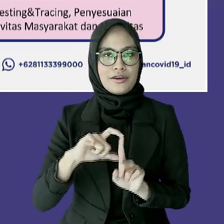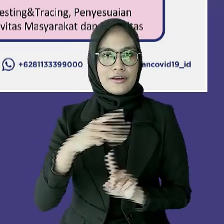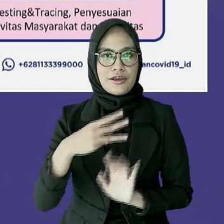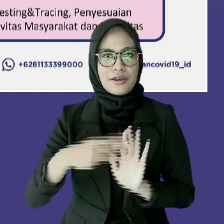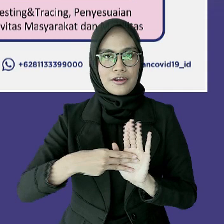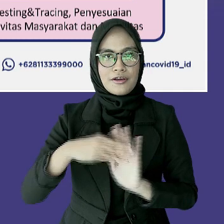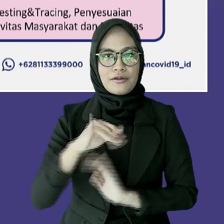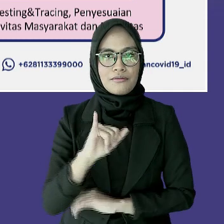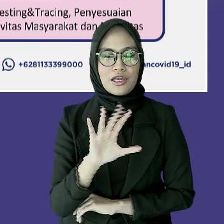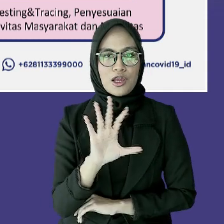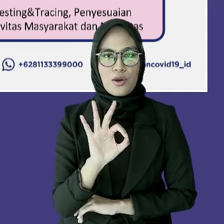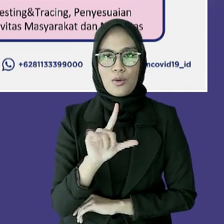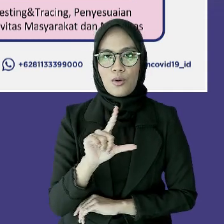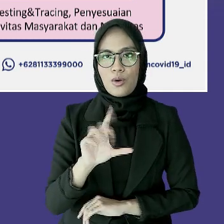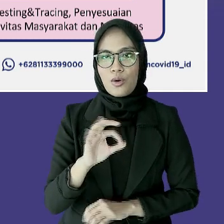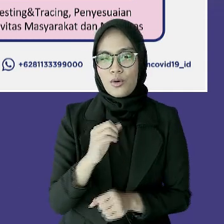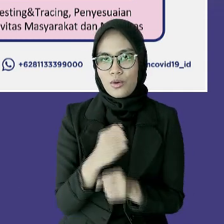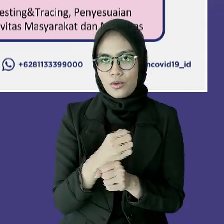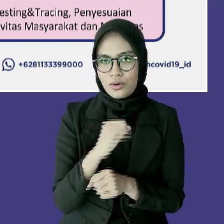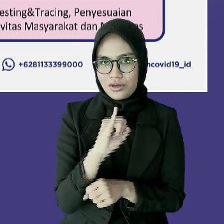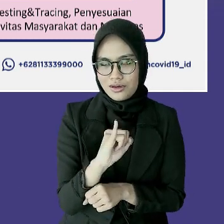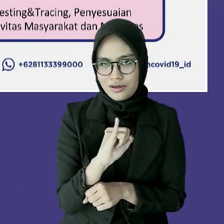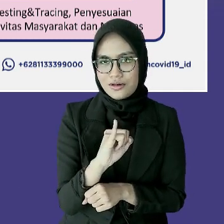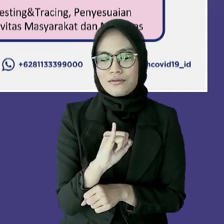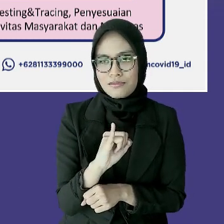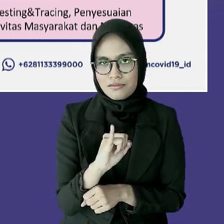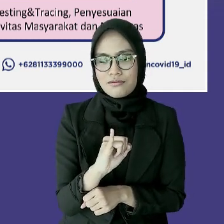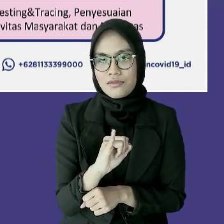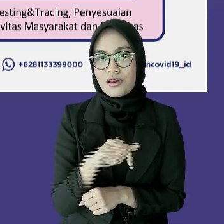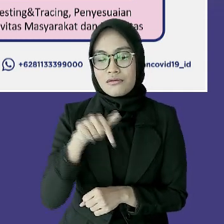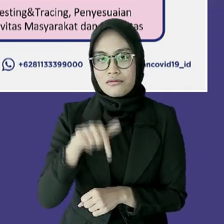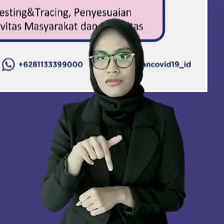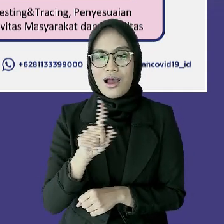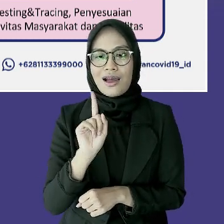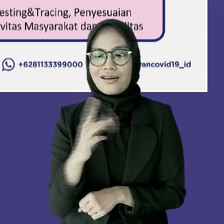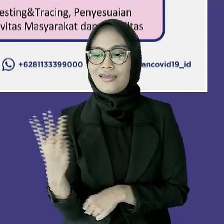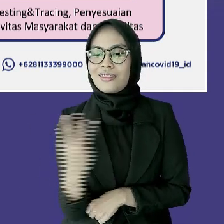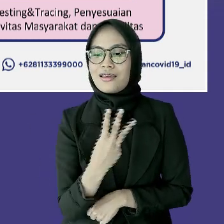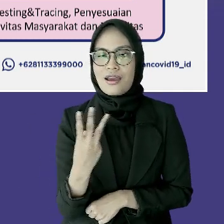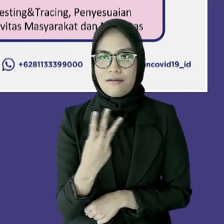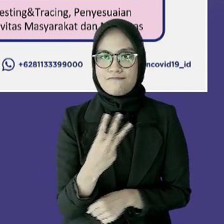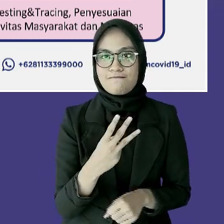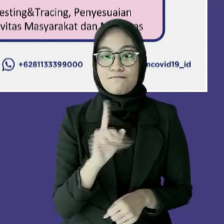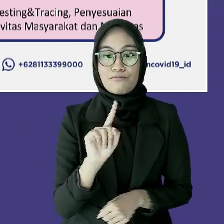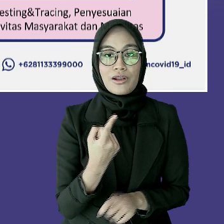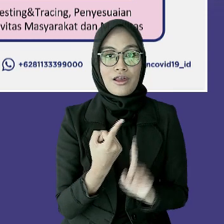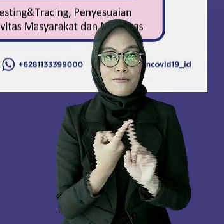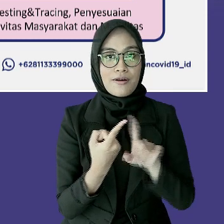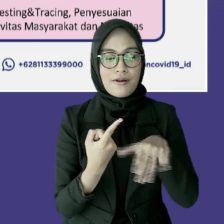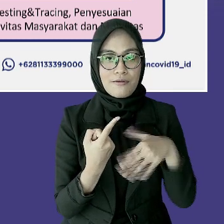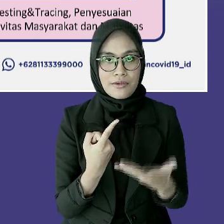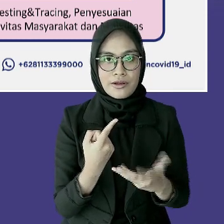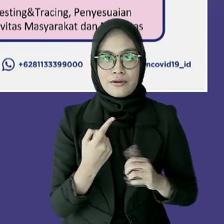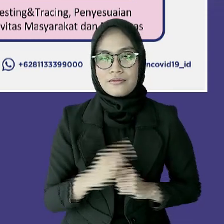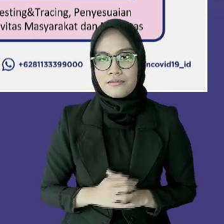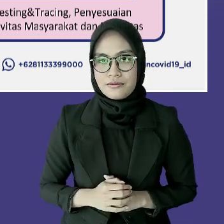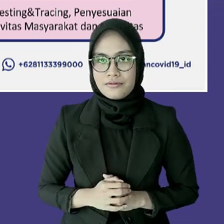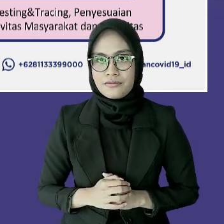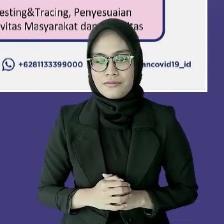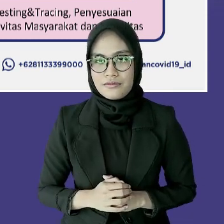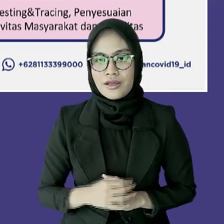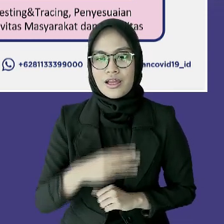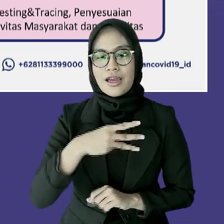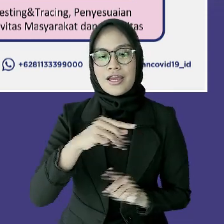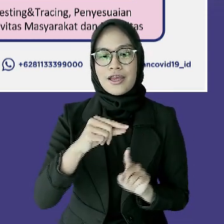membagi kondisi penularan penyakit termasuk COVID-19 menjadi 3, yaitu yang pertama adalah